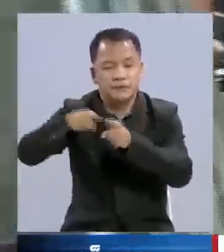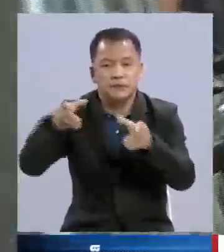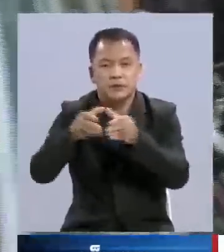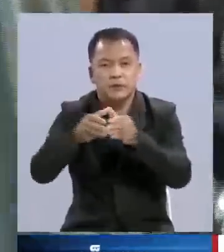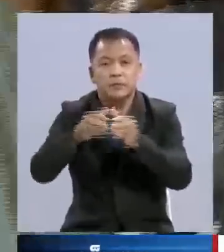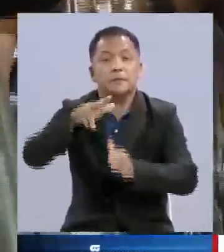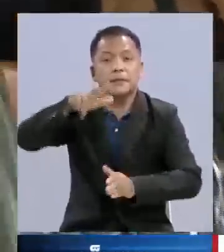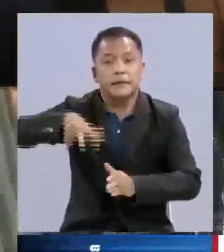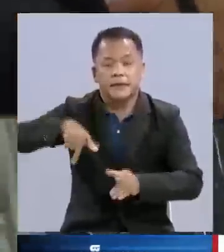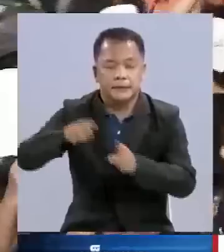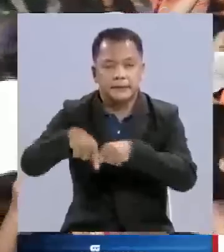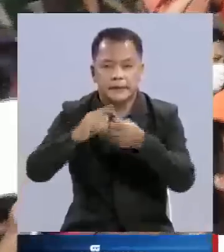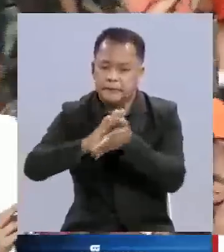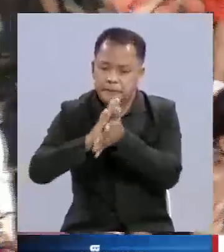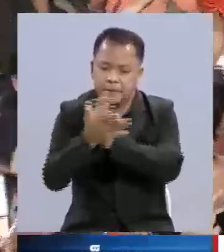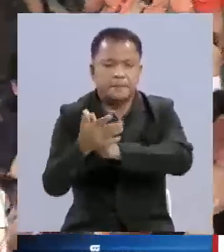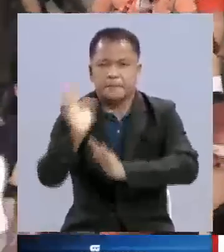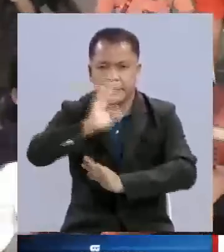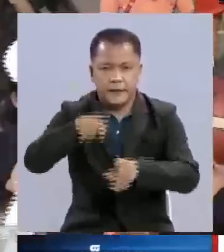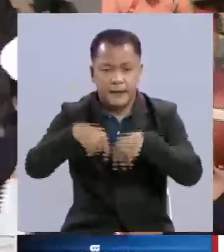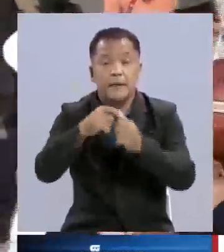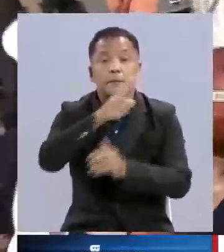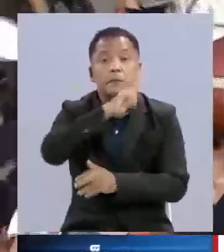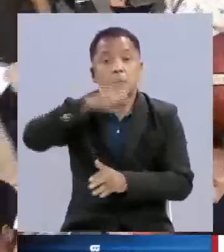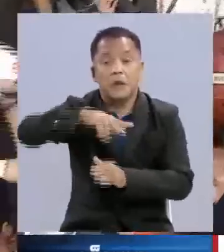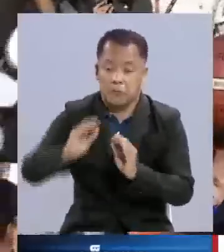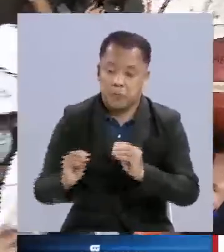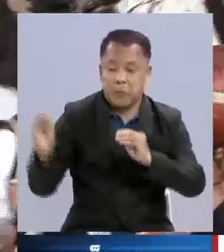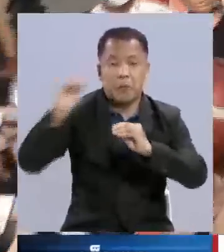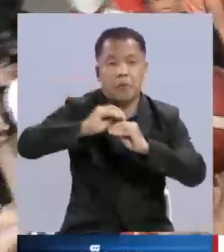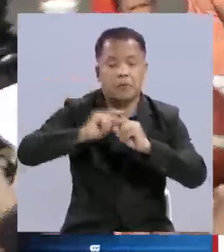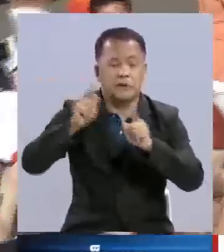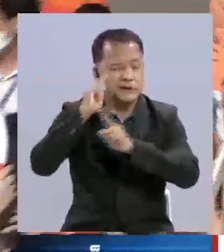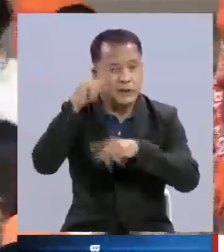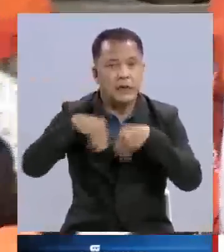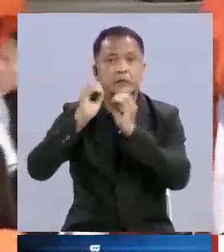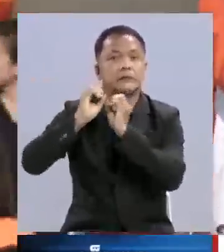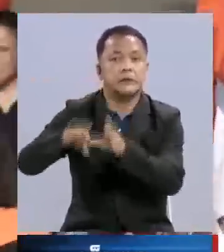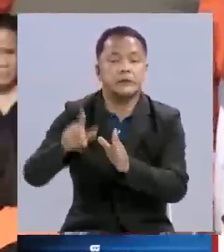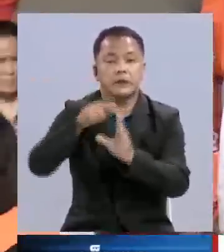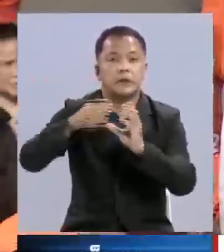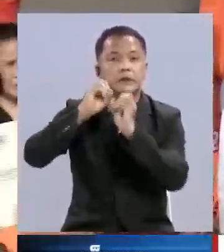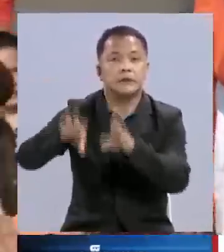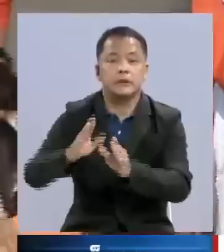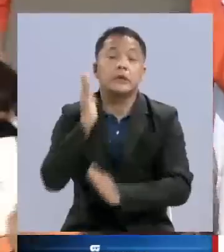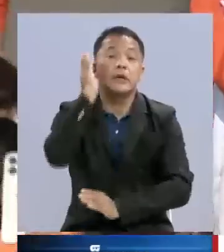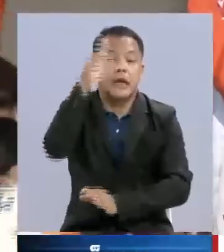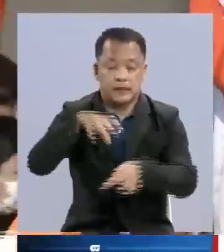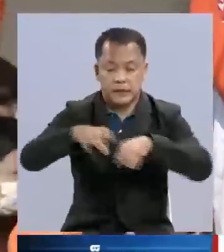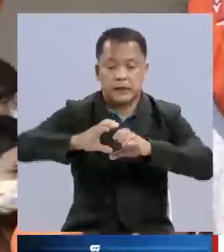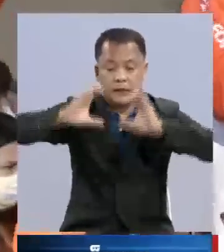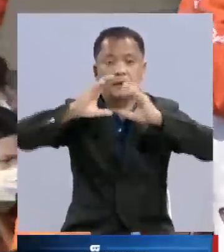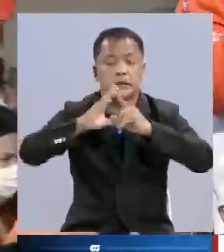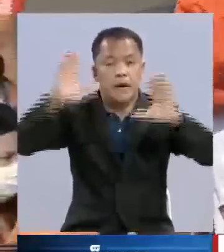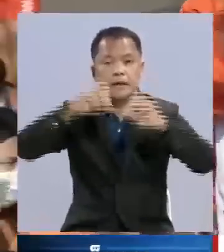าะพรรคเพื่อไทยไม่ให้พลิกขั้วเพราะหากเพื่อไทยพลิกขั้วพลิกเกมทิ้งก้าวไกลเมื่อไหร่โอกาสในการจัดตั้งรัฐบ